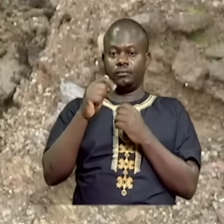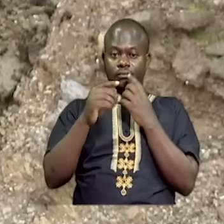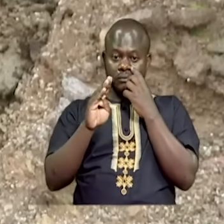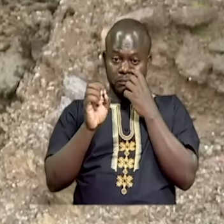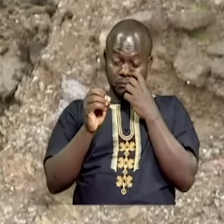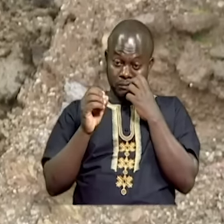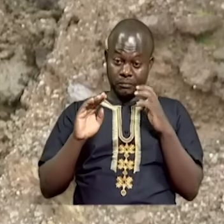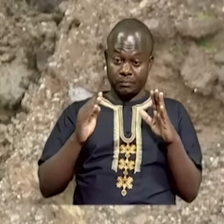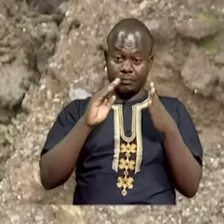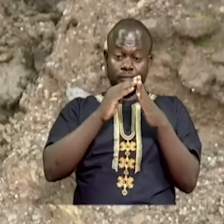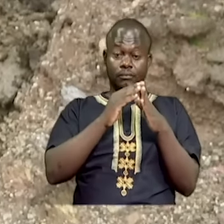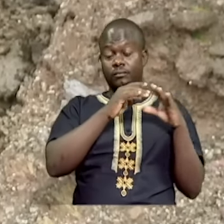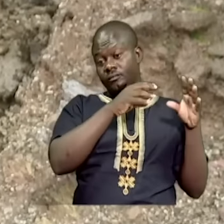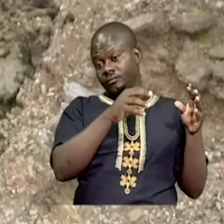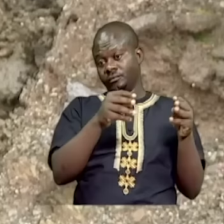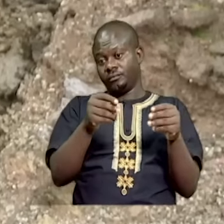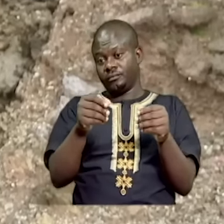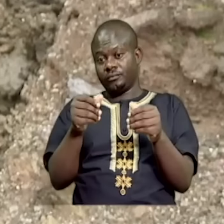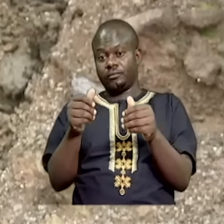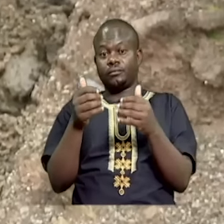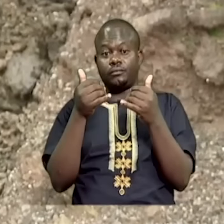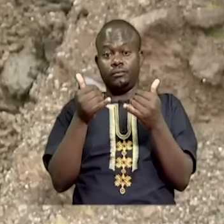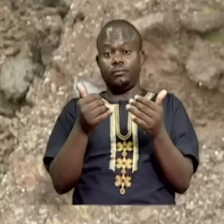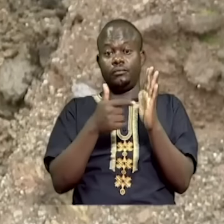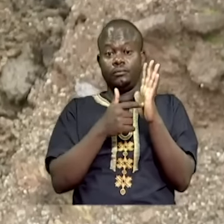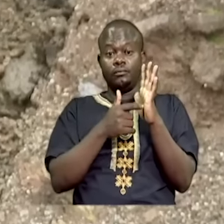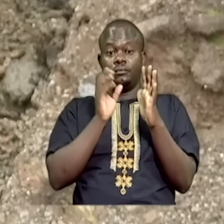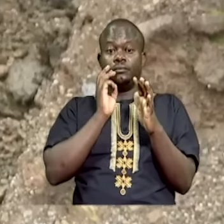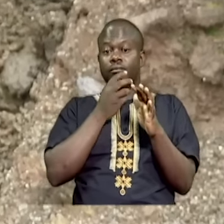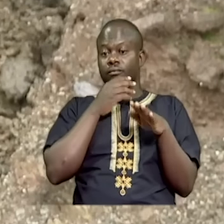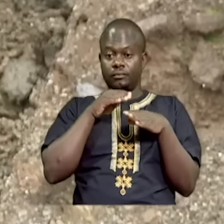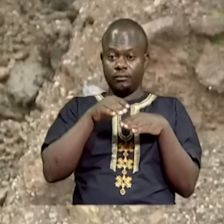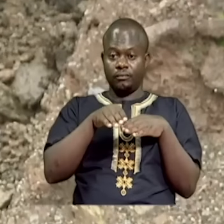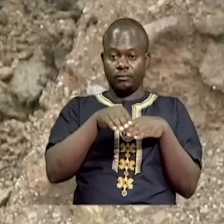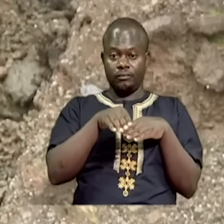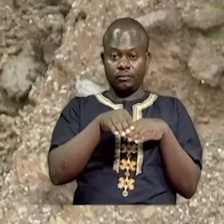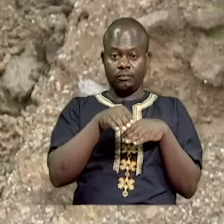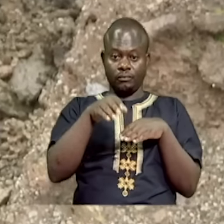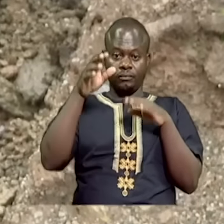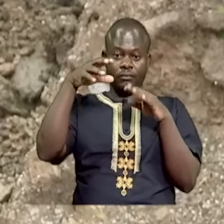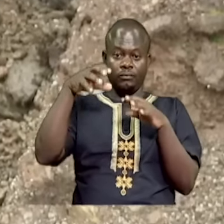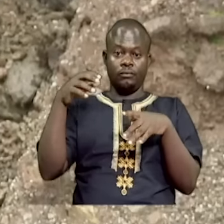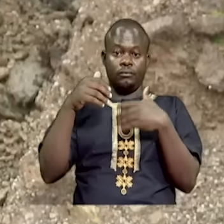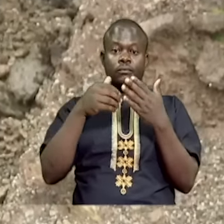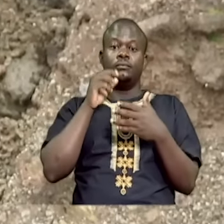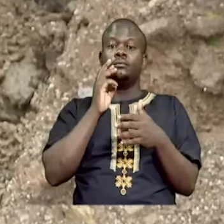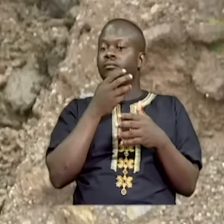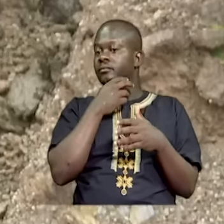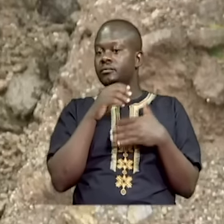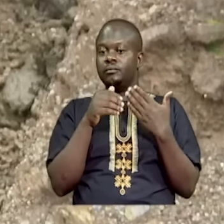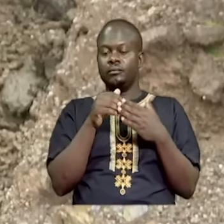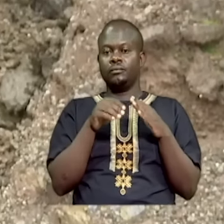ku musozi wakukumuwe n'inkangu, n'ubu ngubu biragaragara ko amazi ari kumanuka, n'ubu imvura iri kugwa. Na amazi rero